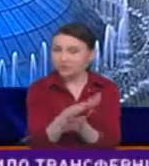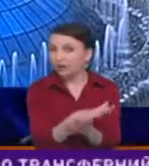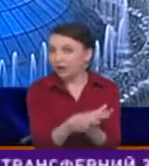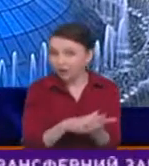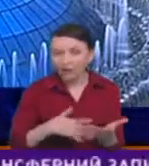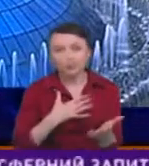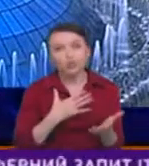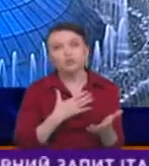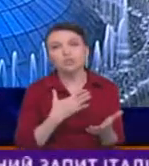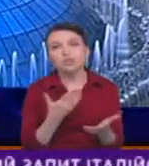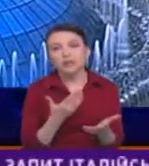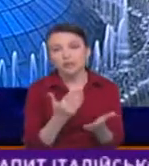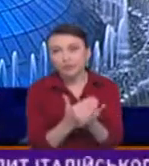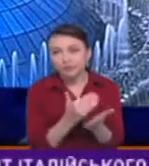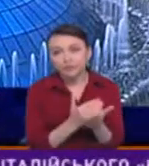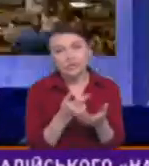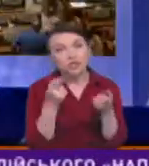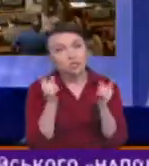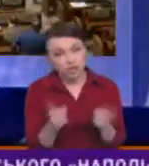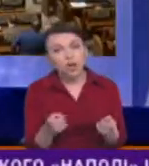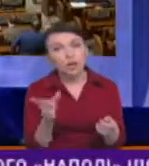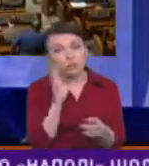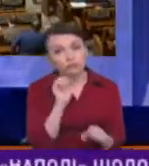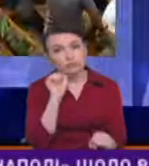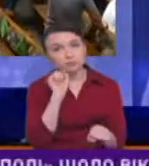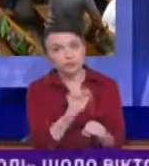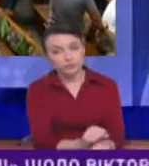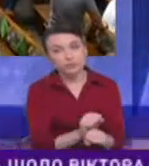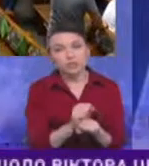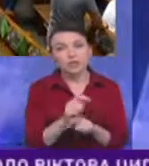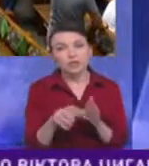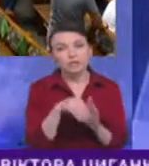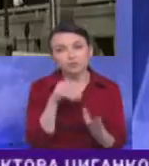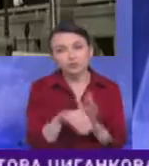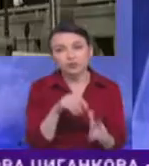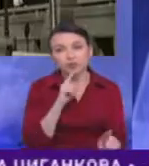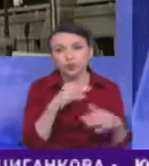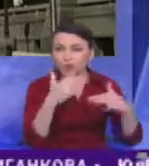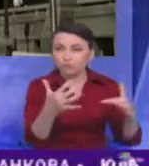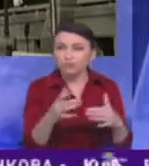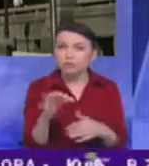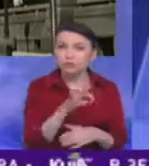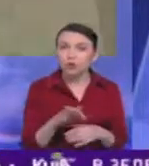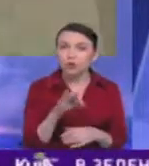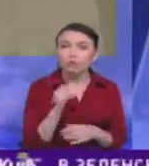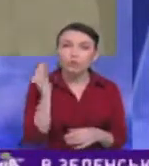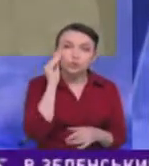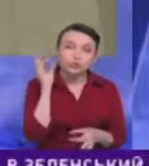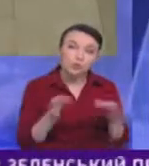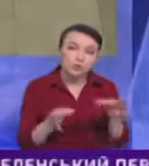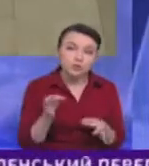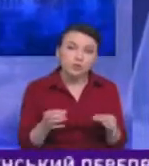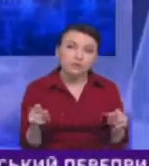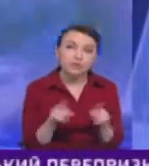по нашому ефіру. Чи реально, власне, зупинити проведення перевиборів до парламенту і, як ми вже сказали, про позицію суддів, а відтак